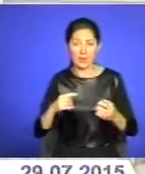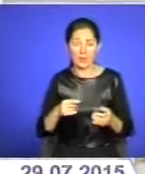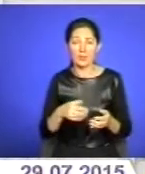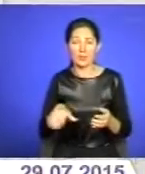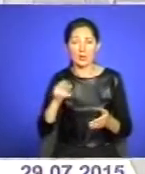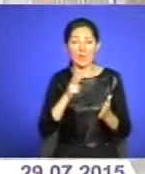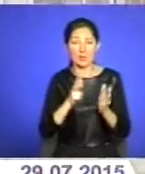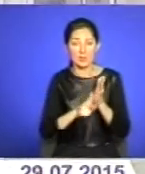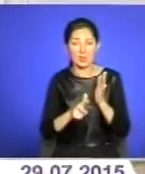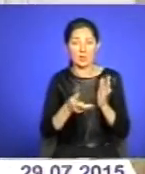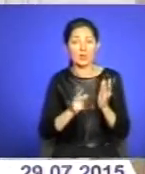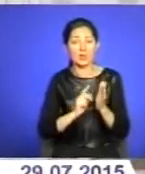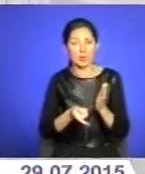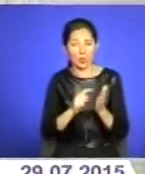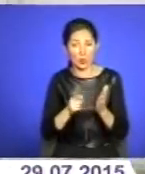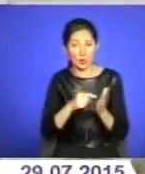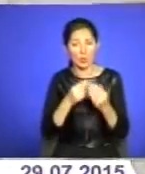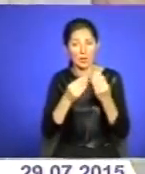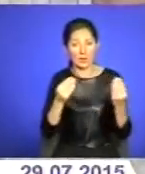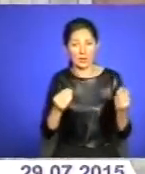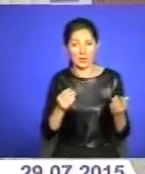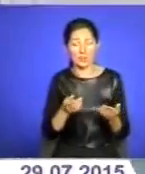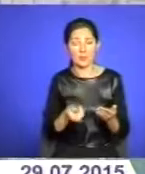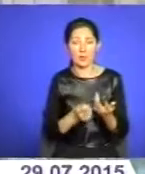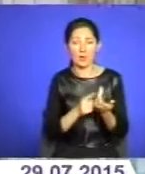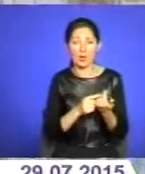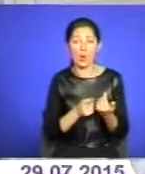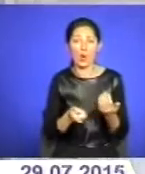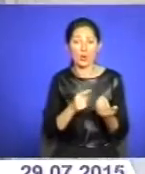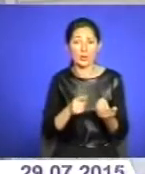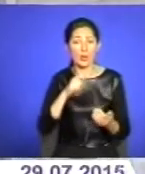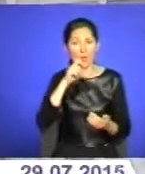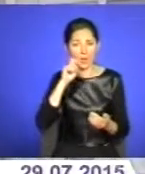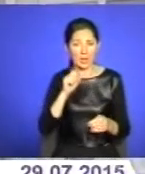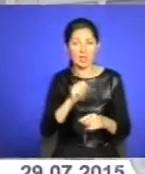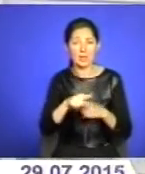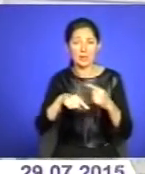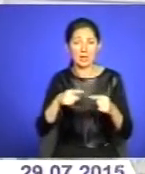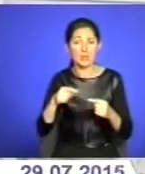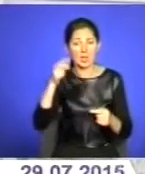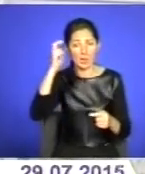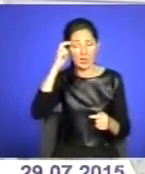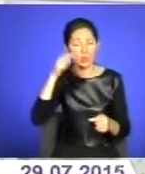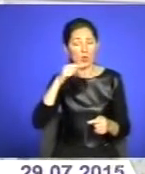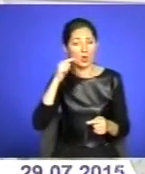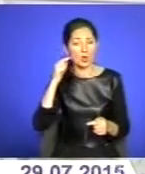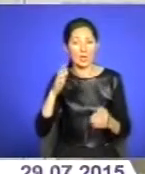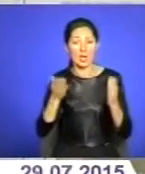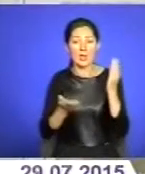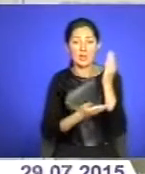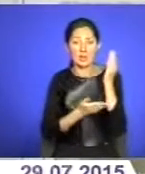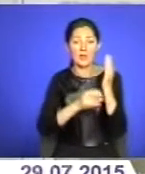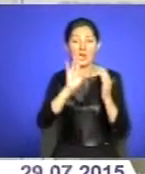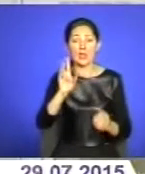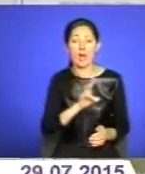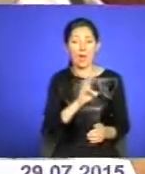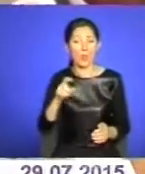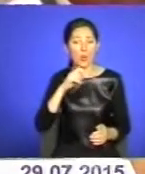виставці. Вона складається з кількох розділів – Україна – спадкоємиця Київської Русі, дерев'яні храми України, святині Тернопільщини,